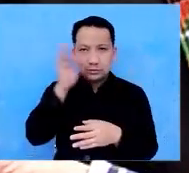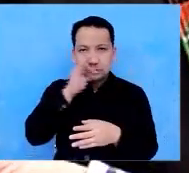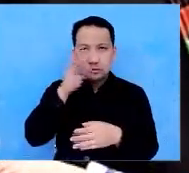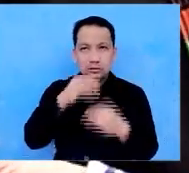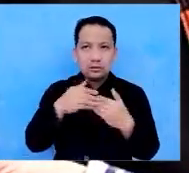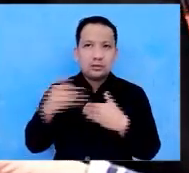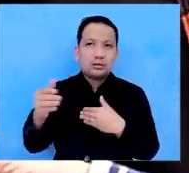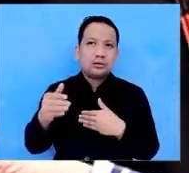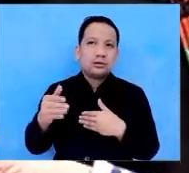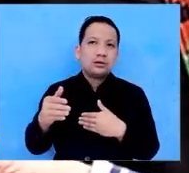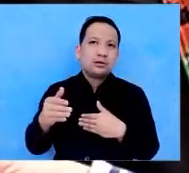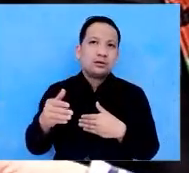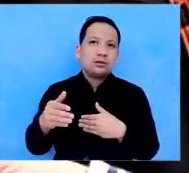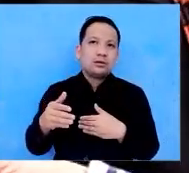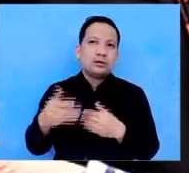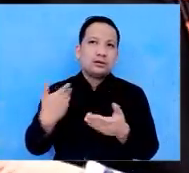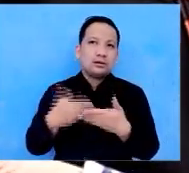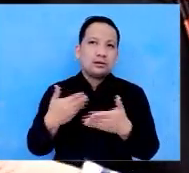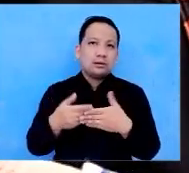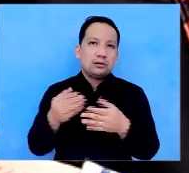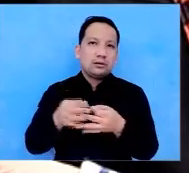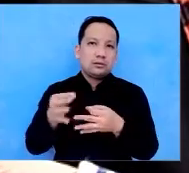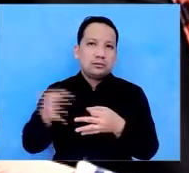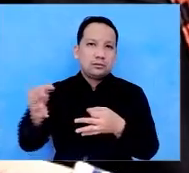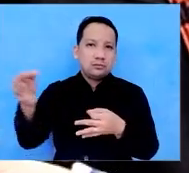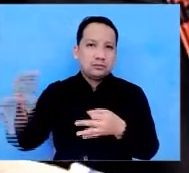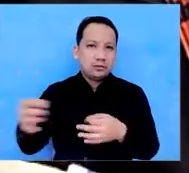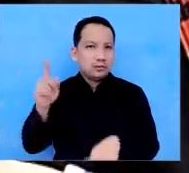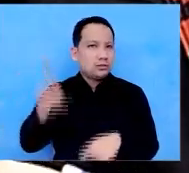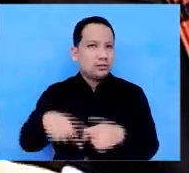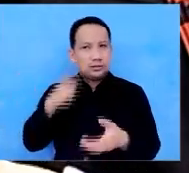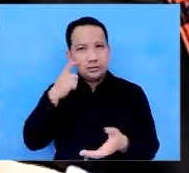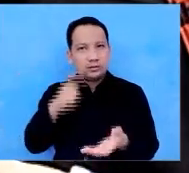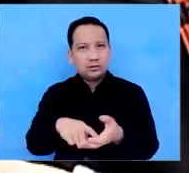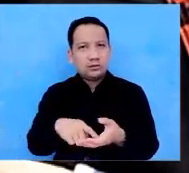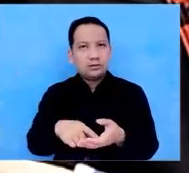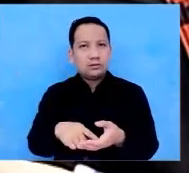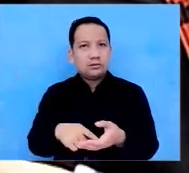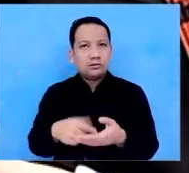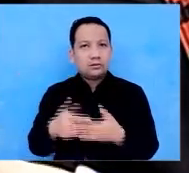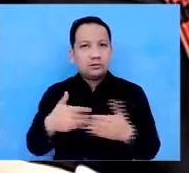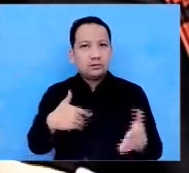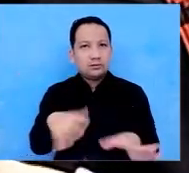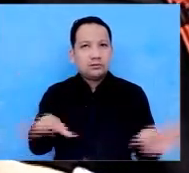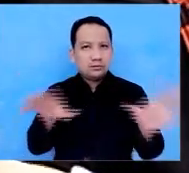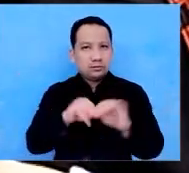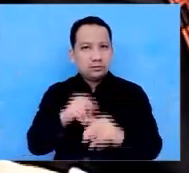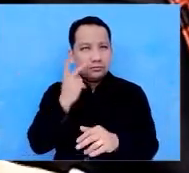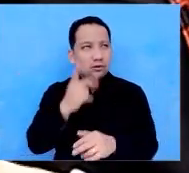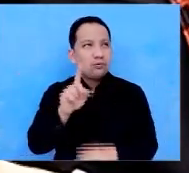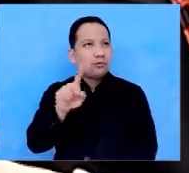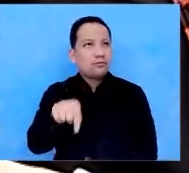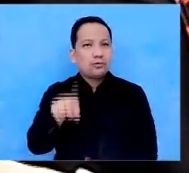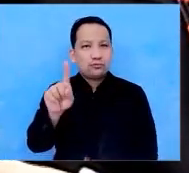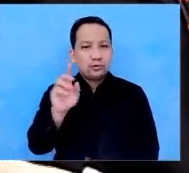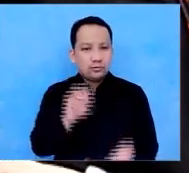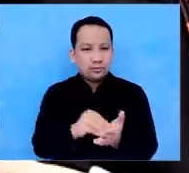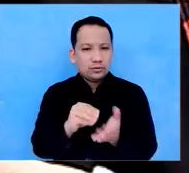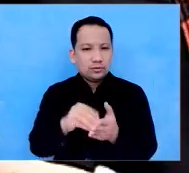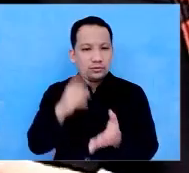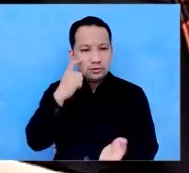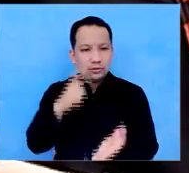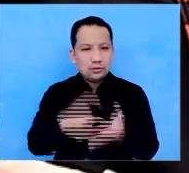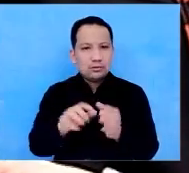kapag may paniniwala sila na ma-extend yan, hindi magpaparehistro na naman. So far sa kasalukuyan, kung nakaka 1.1 million na ang